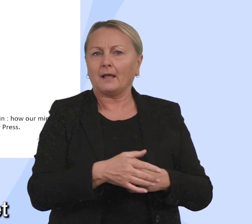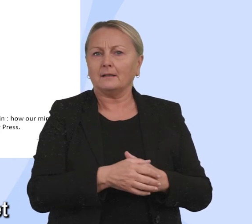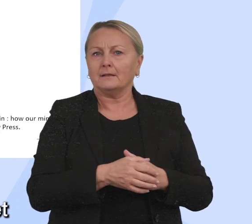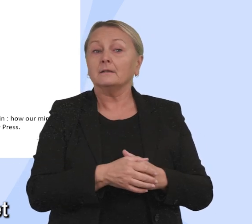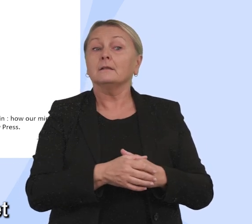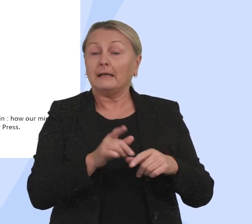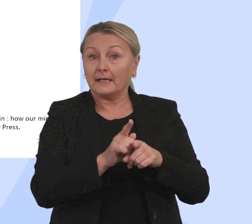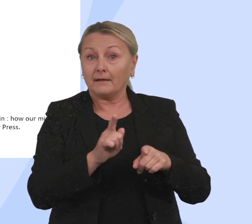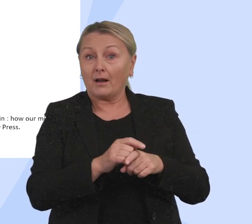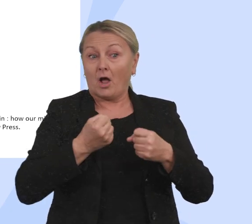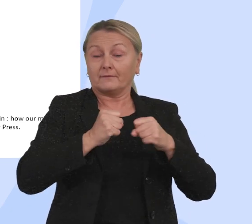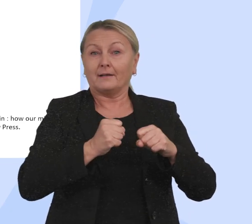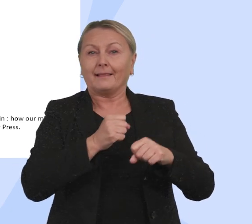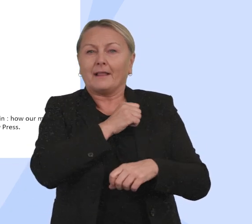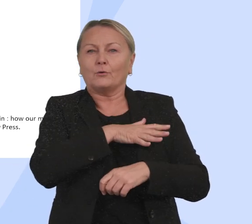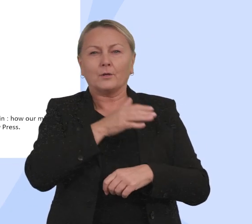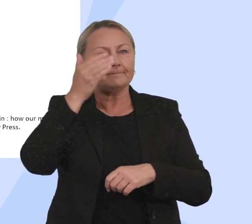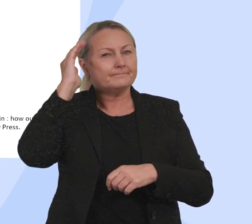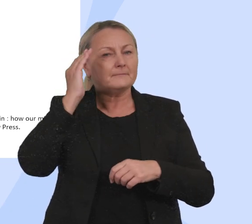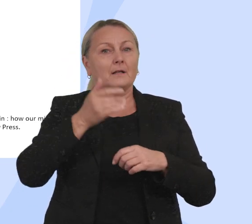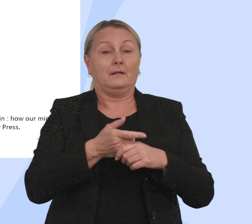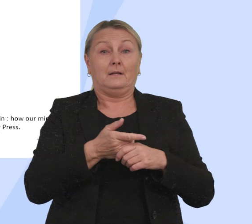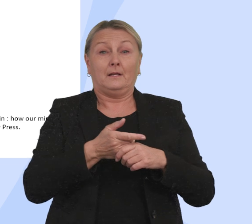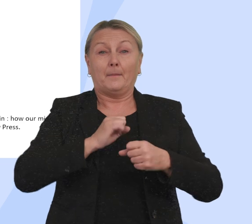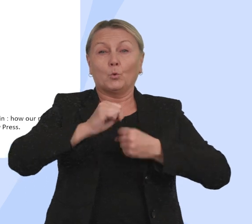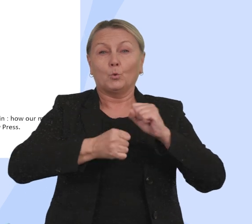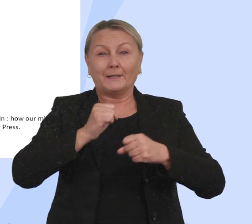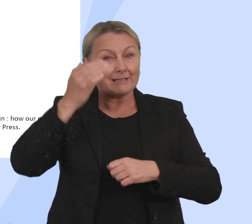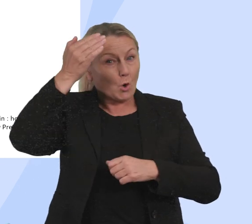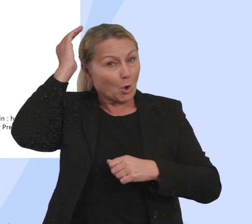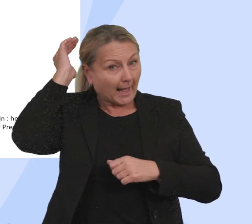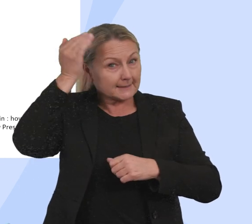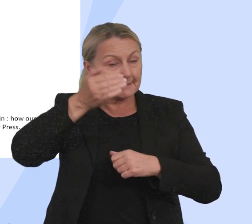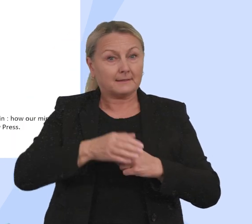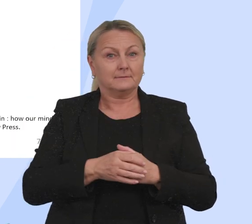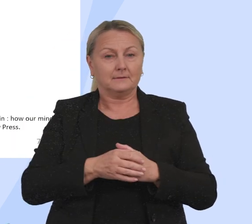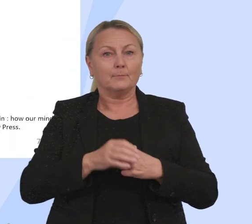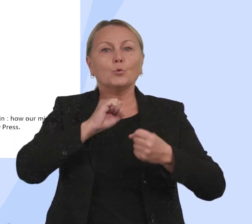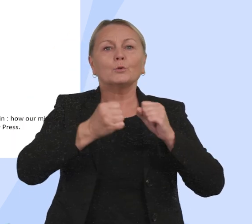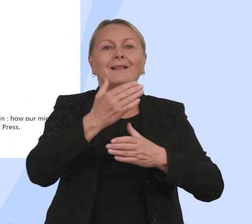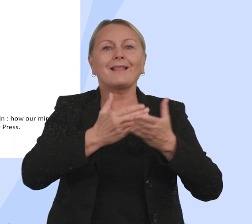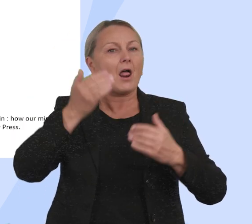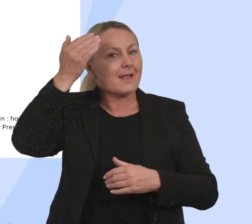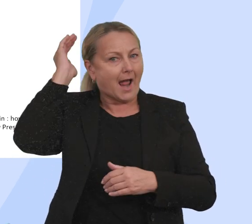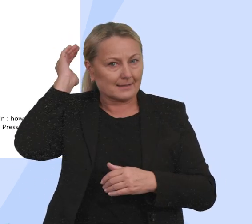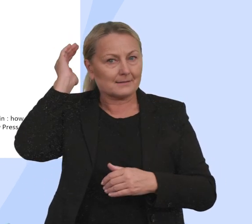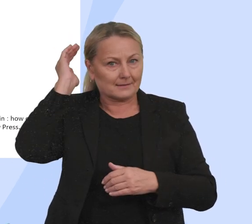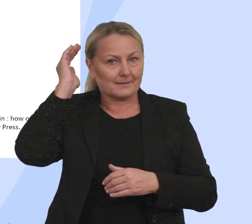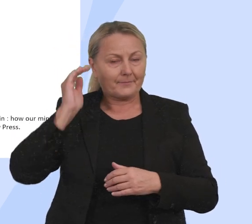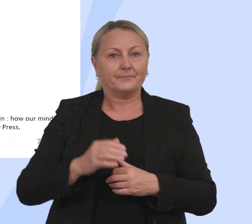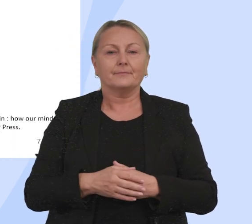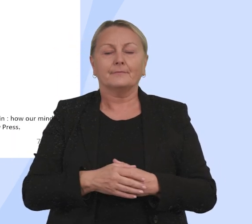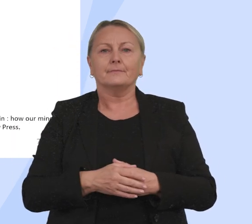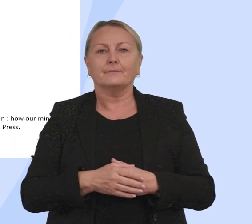motorisk cortex, eller den motoriske del af hjernen. Og det bliver de optaget af at prøve at finde ud af, hvad der er på